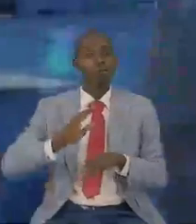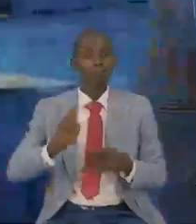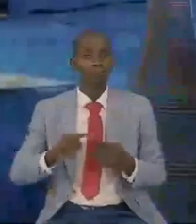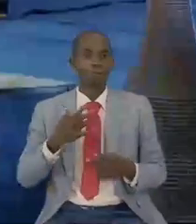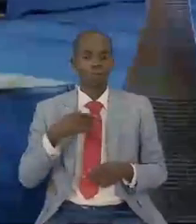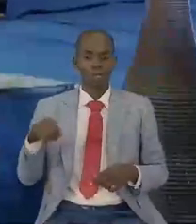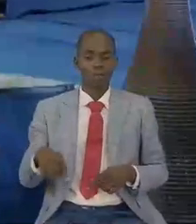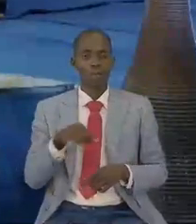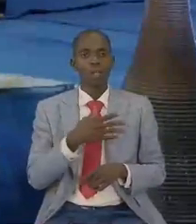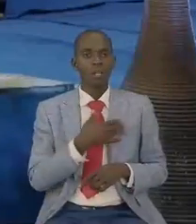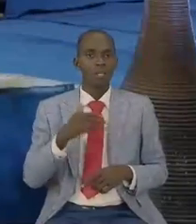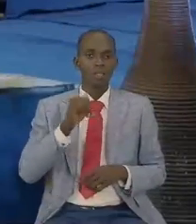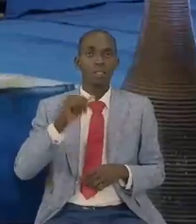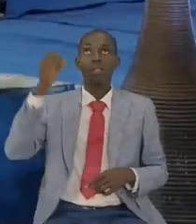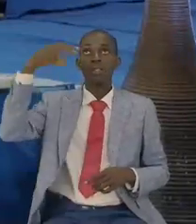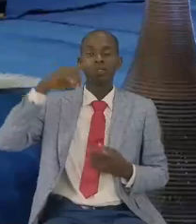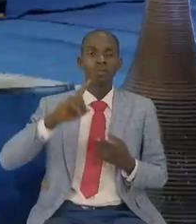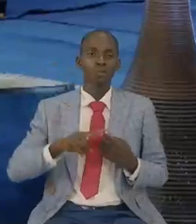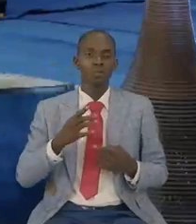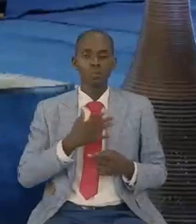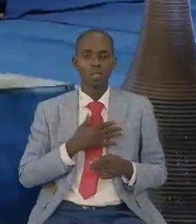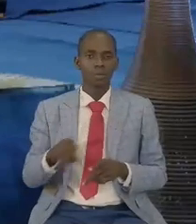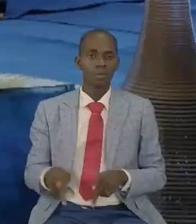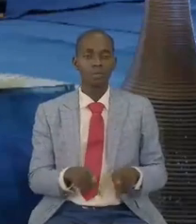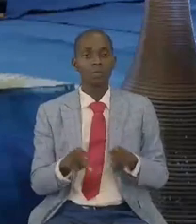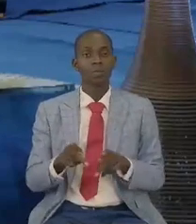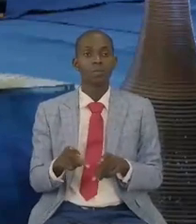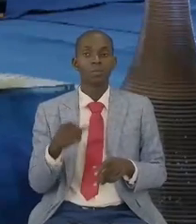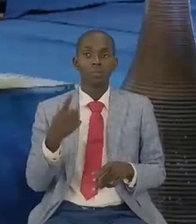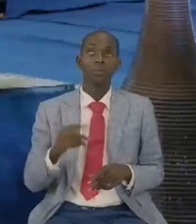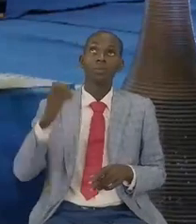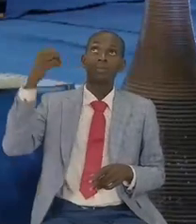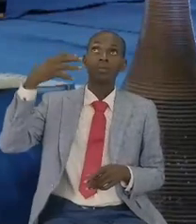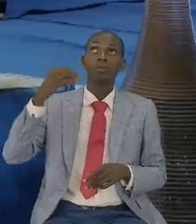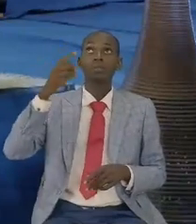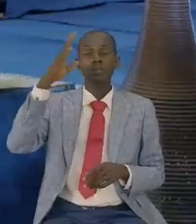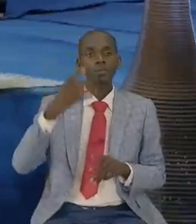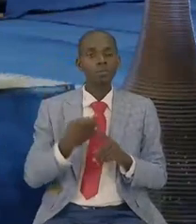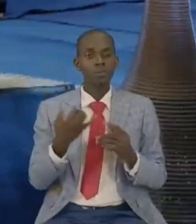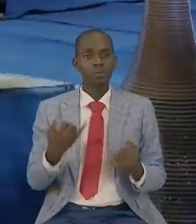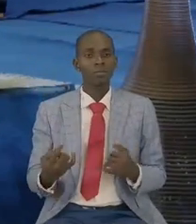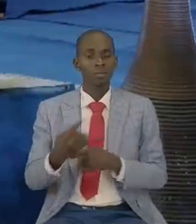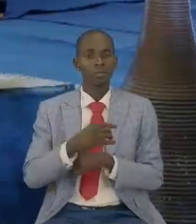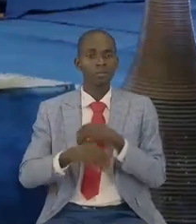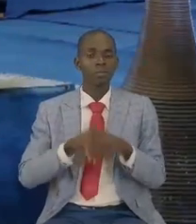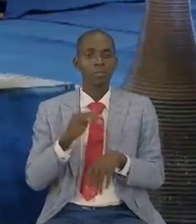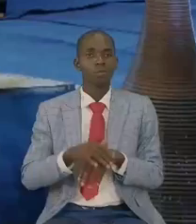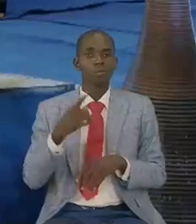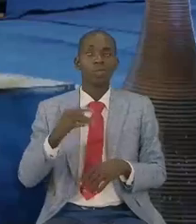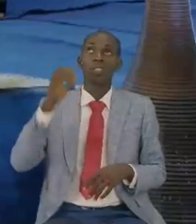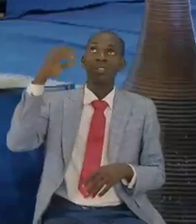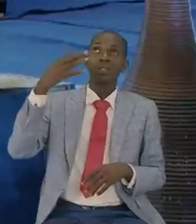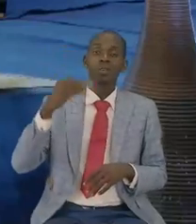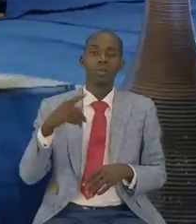lumière sur mon sentier. Et la lumière de Dieu, à partir d'aujourd'hui, la lumière